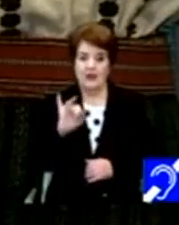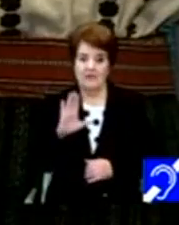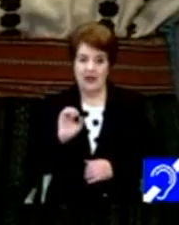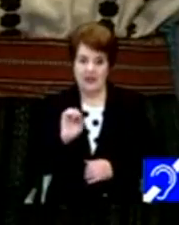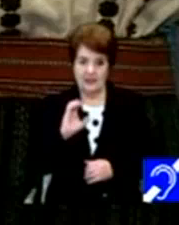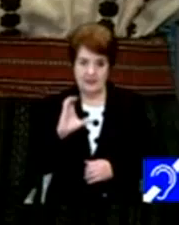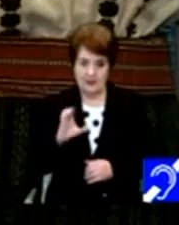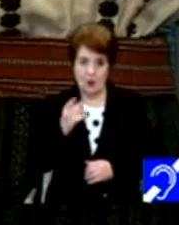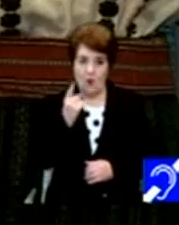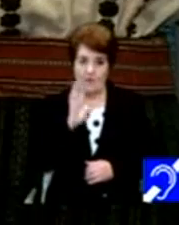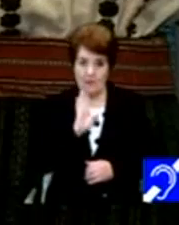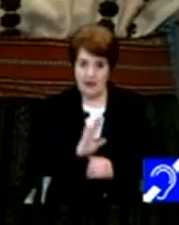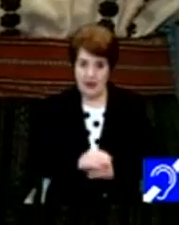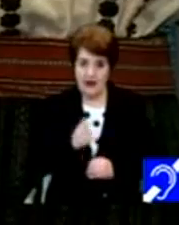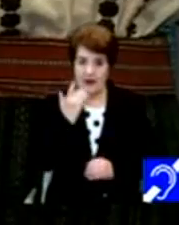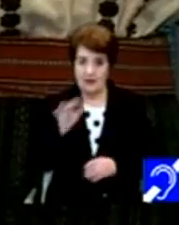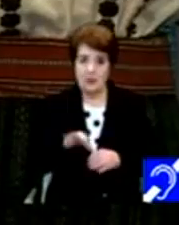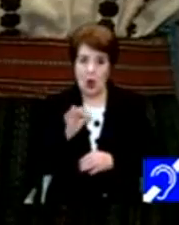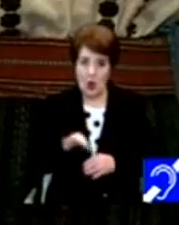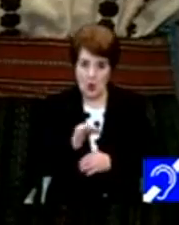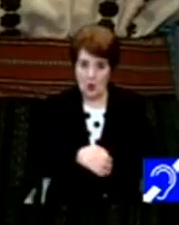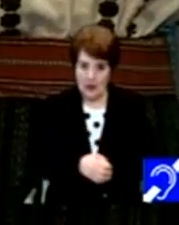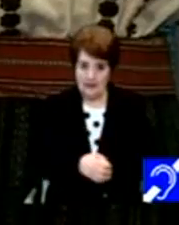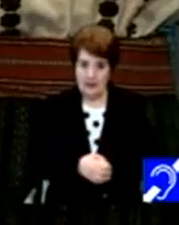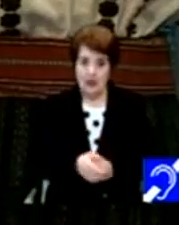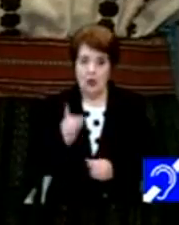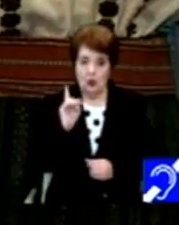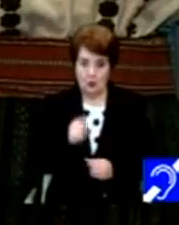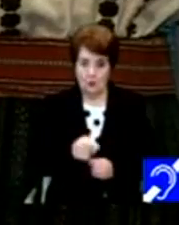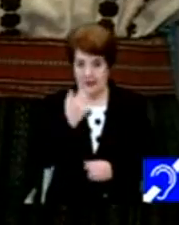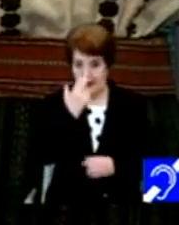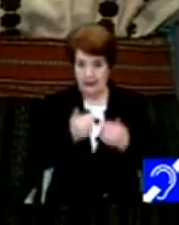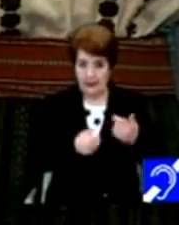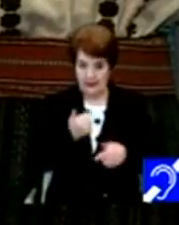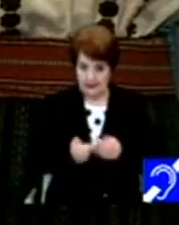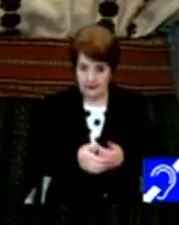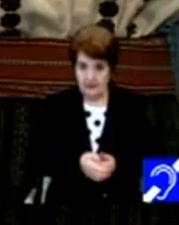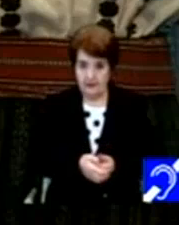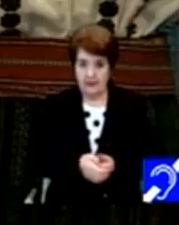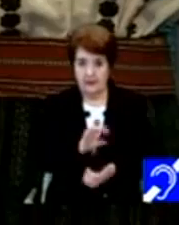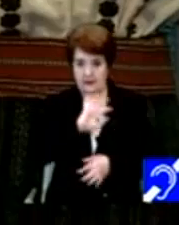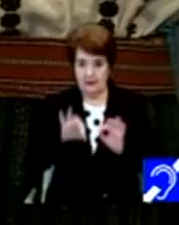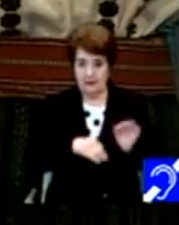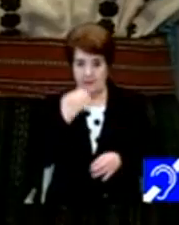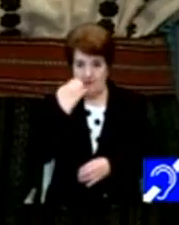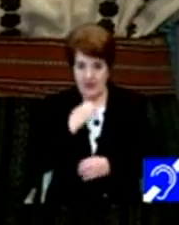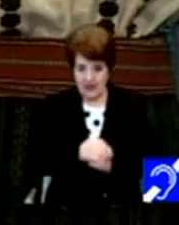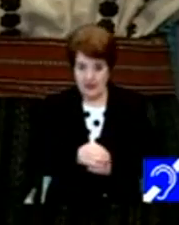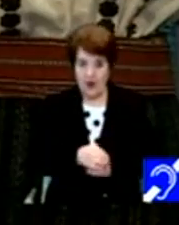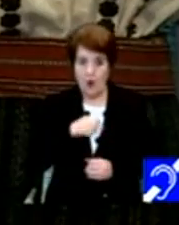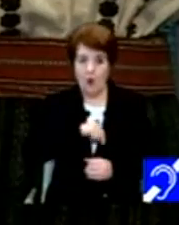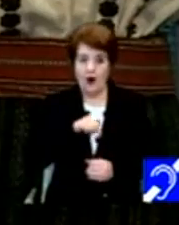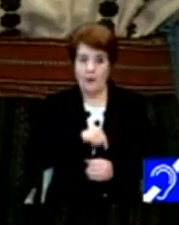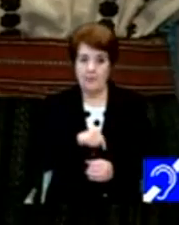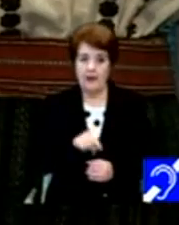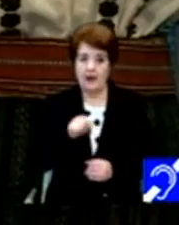o femeie când coase după tradiție, după schema veche, o cămașă,